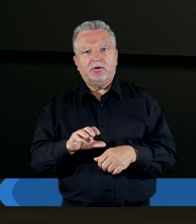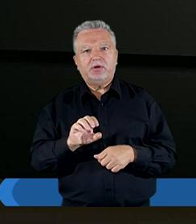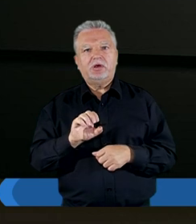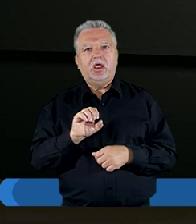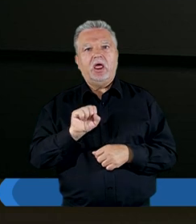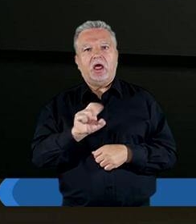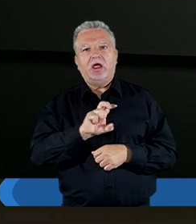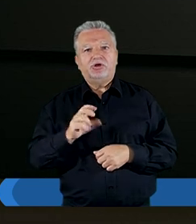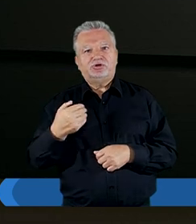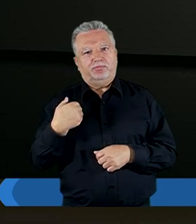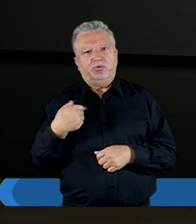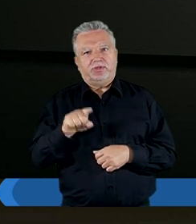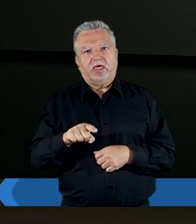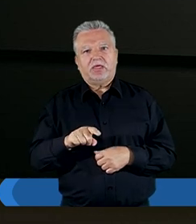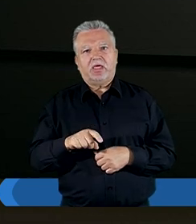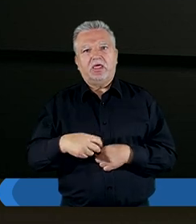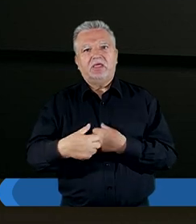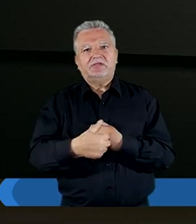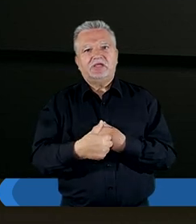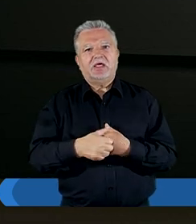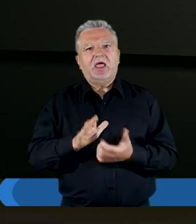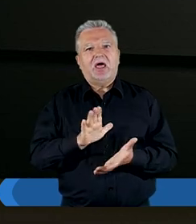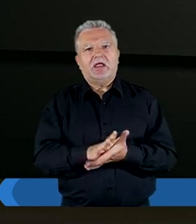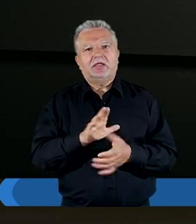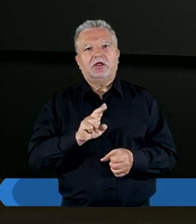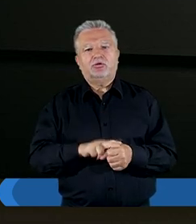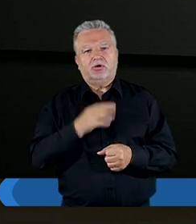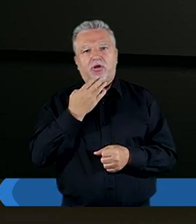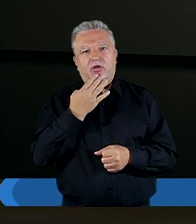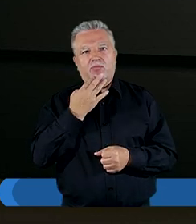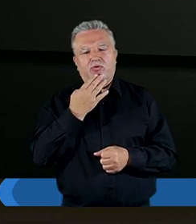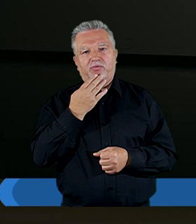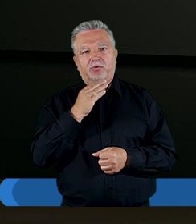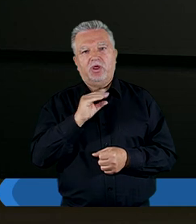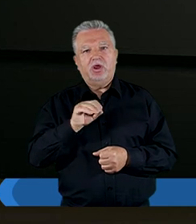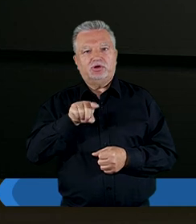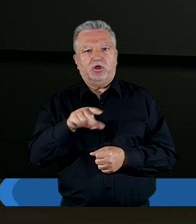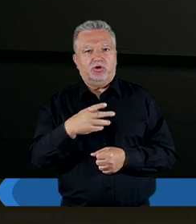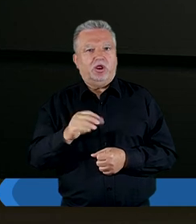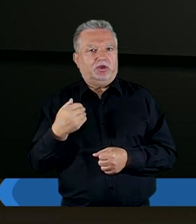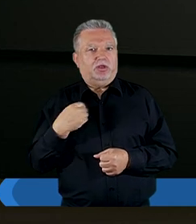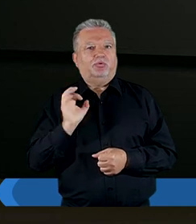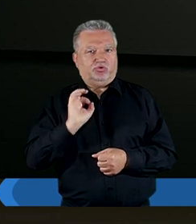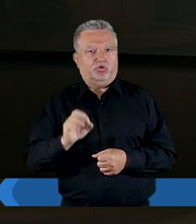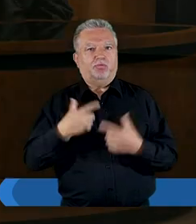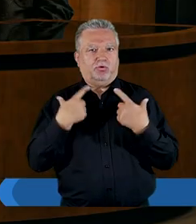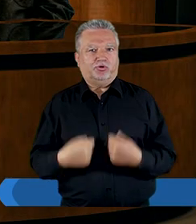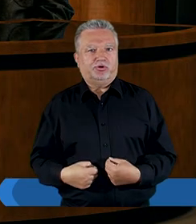czy były takie cechy charakteru, które raczej przemawiały, że nie był on pozytywną